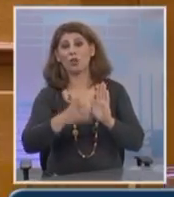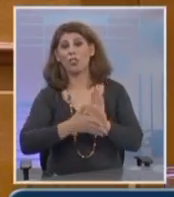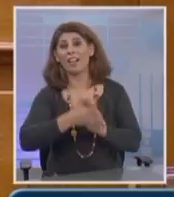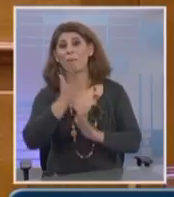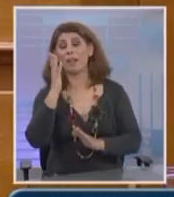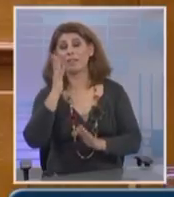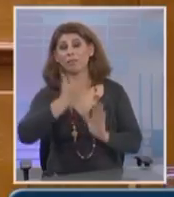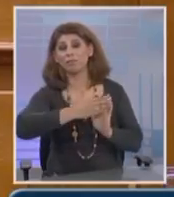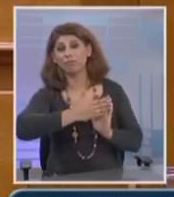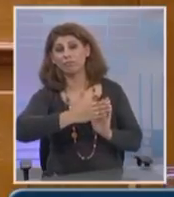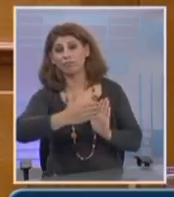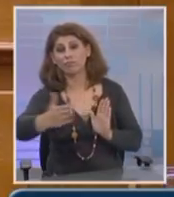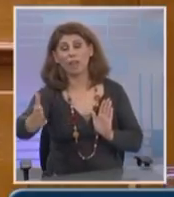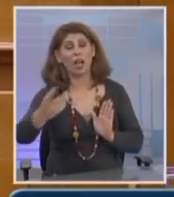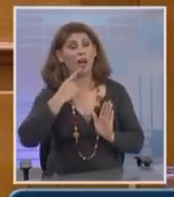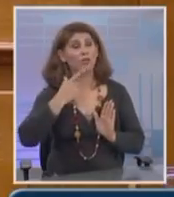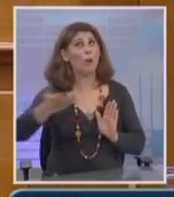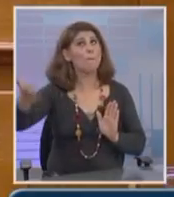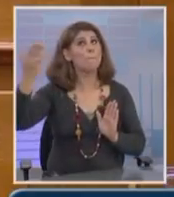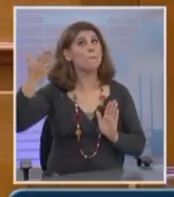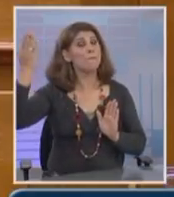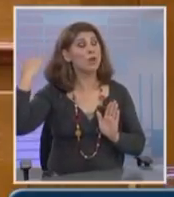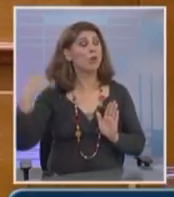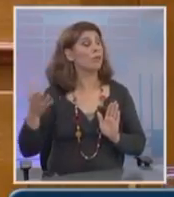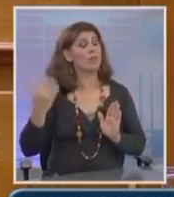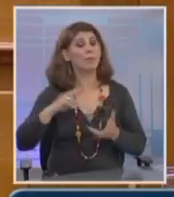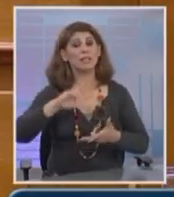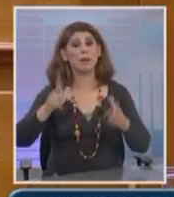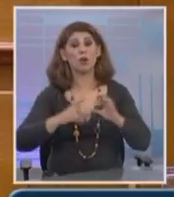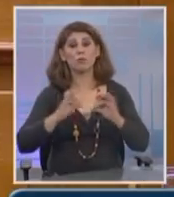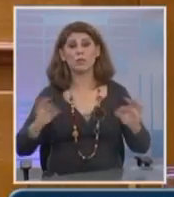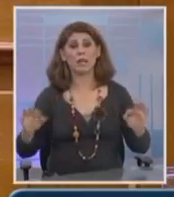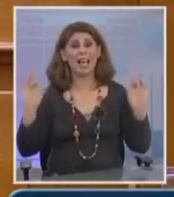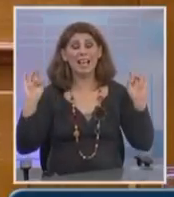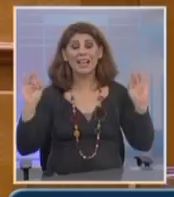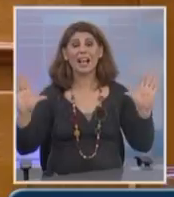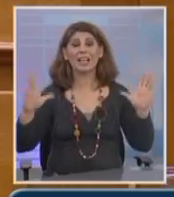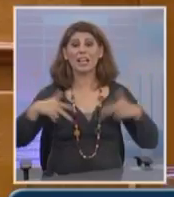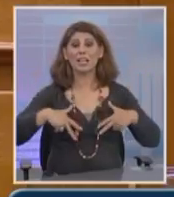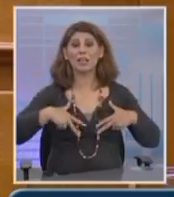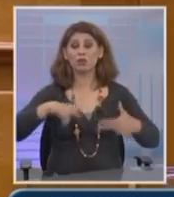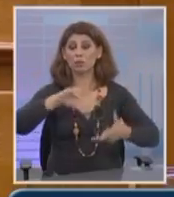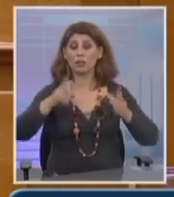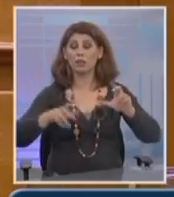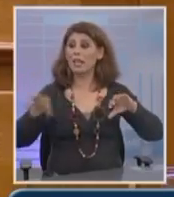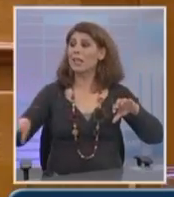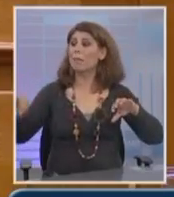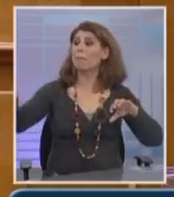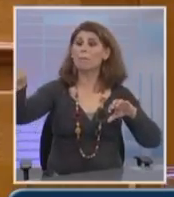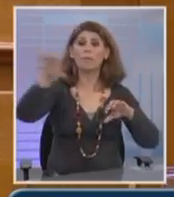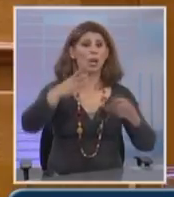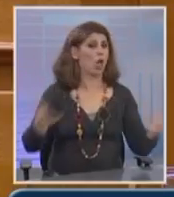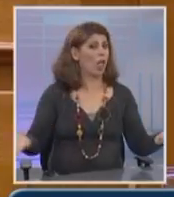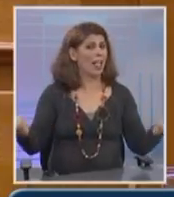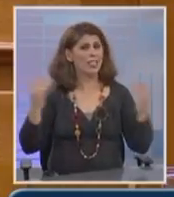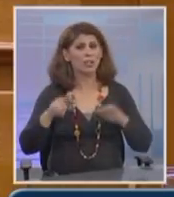2115. Και αυτό δεν έχει προηγούμενο στην παγκόσμια ιστορία. Καμία χώρα στον πλανήτη, σε καμία ήπειρο, δεν βρέθηκε